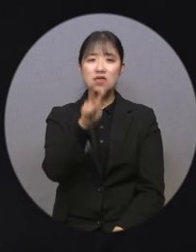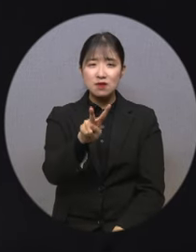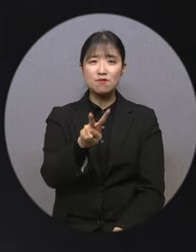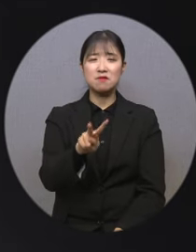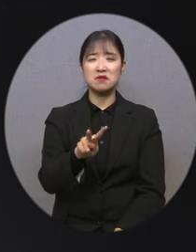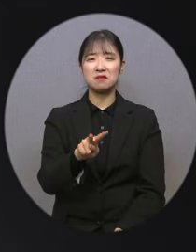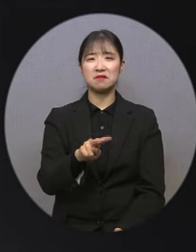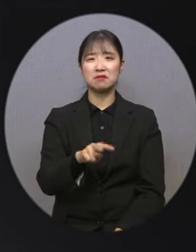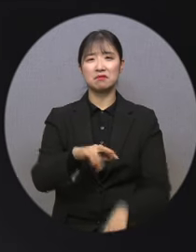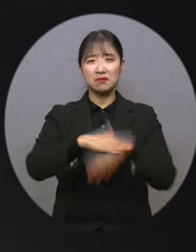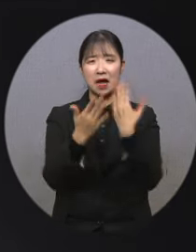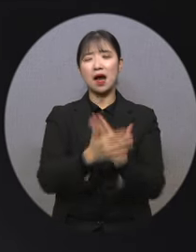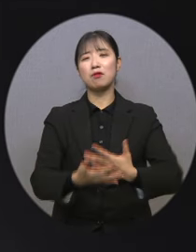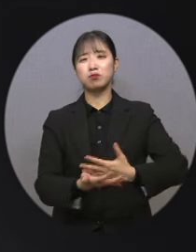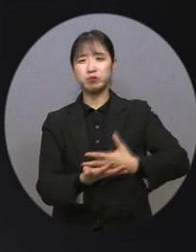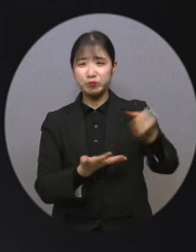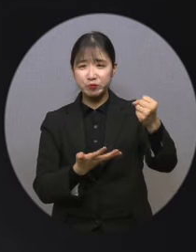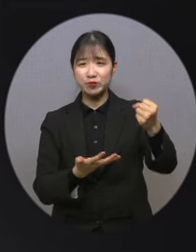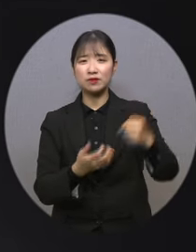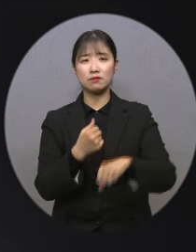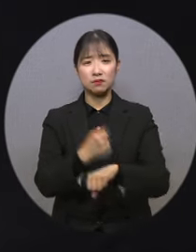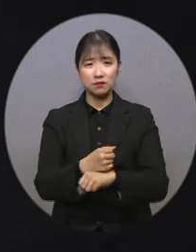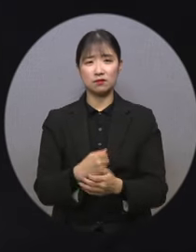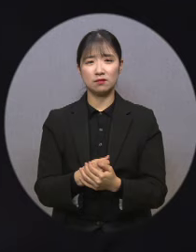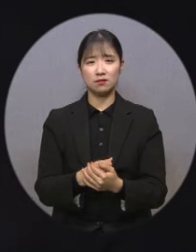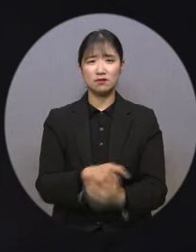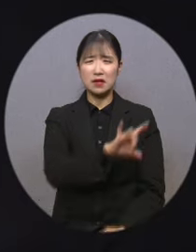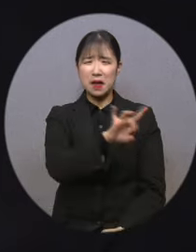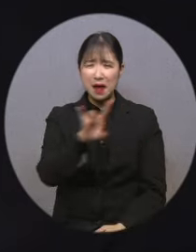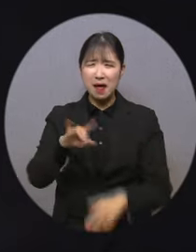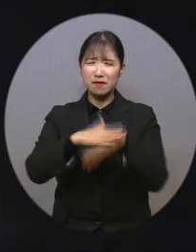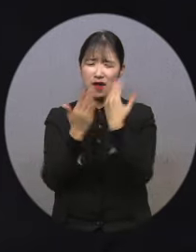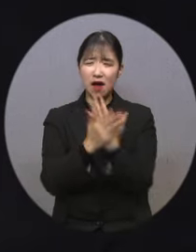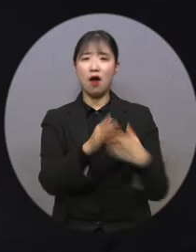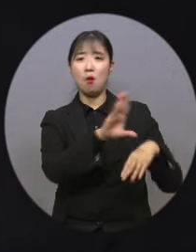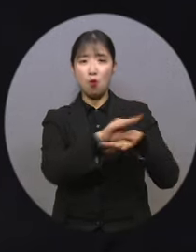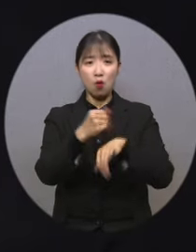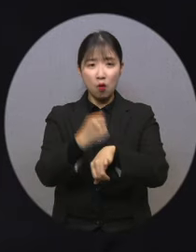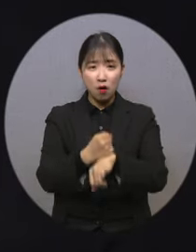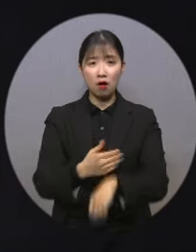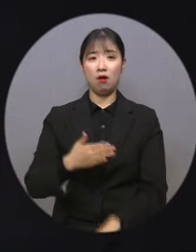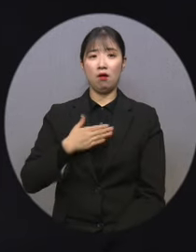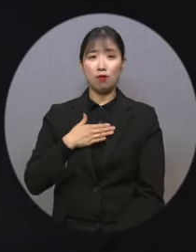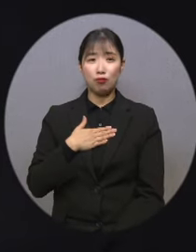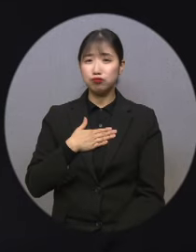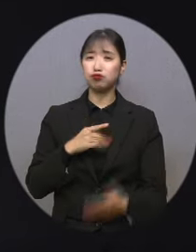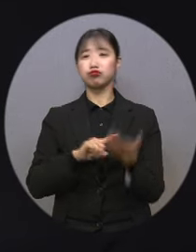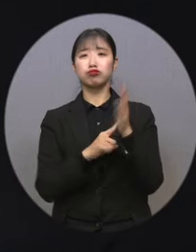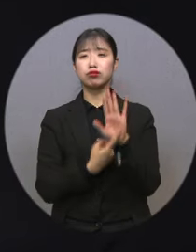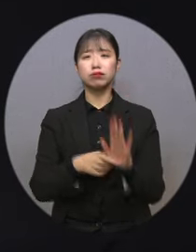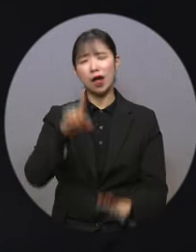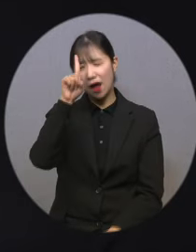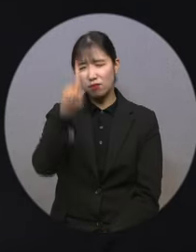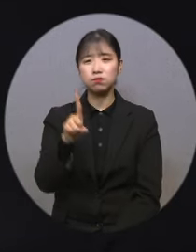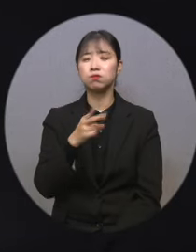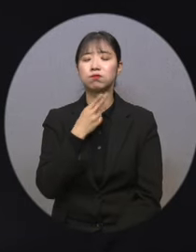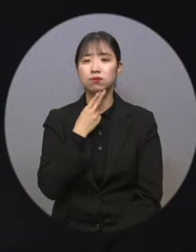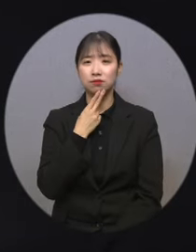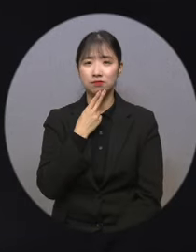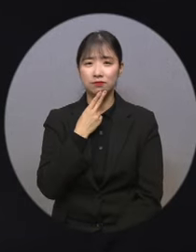독점하다시피 요 일 고서 일투족을 보도 해주면서 우리가 나왔다는 걸 한번 을 해 주질 않아